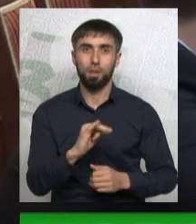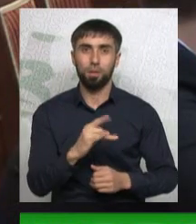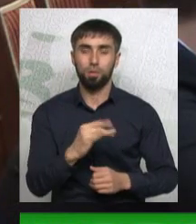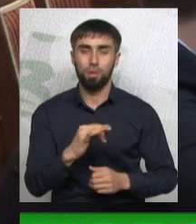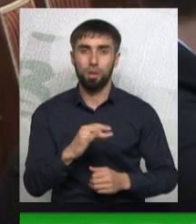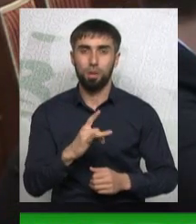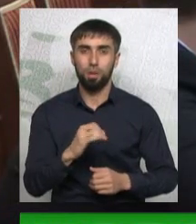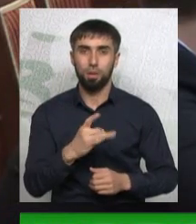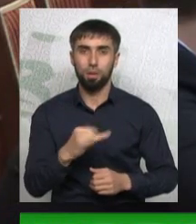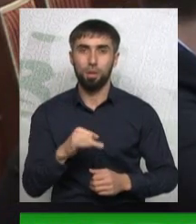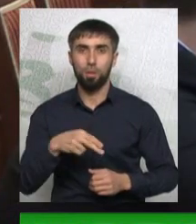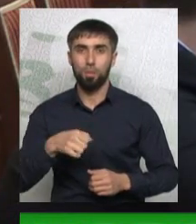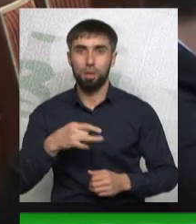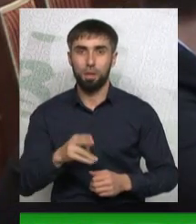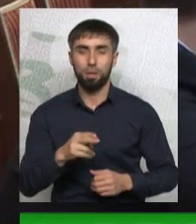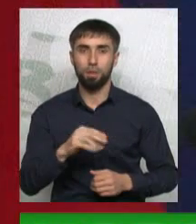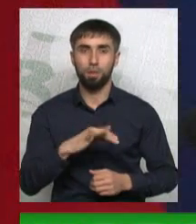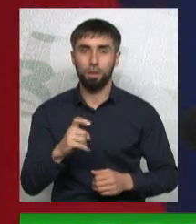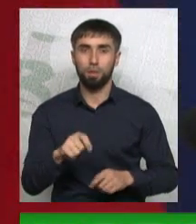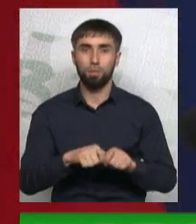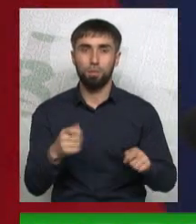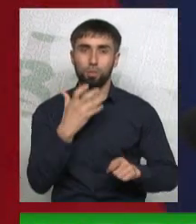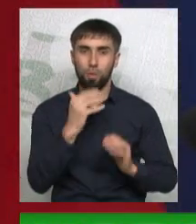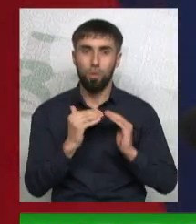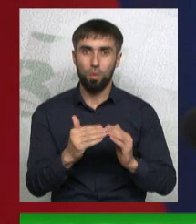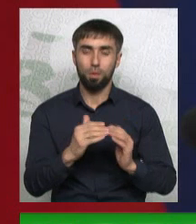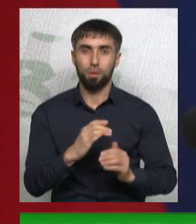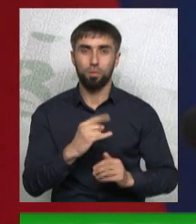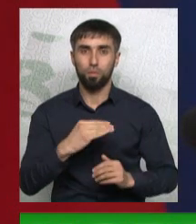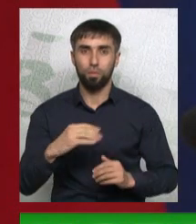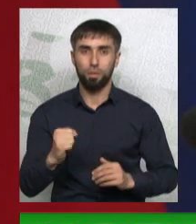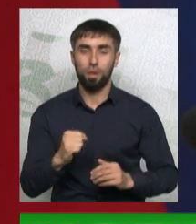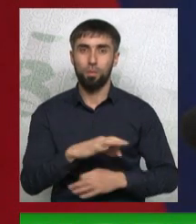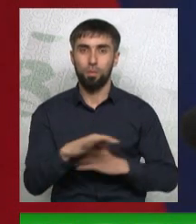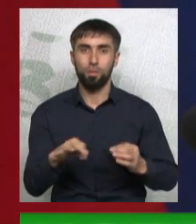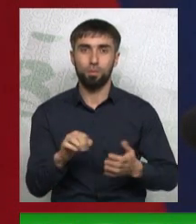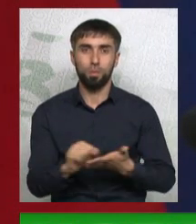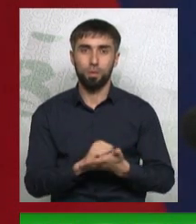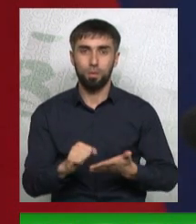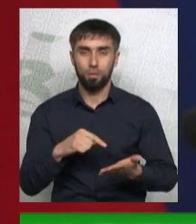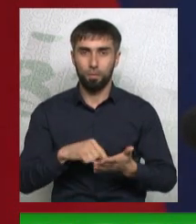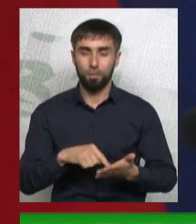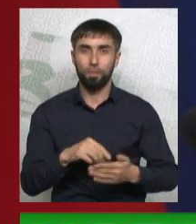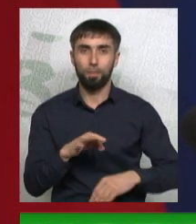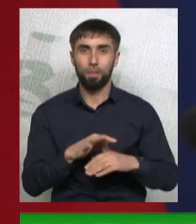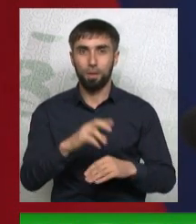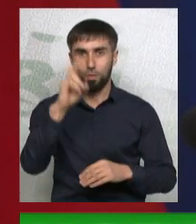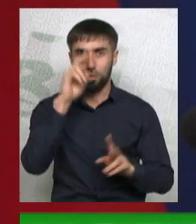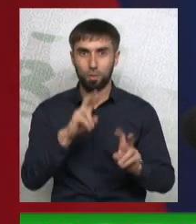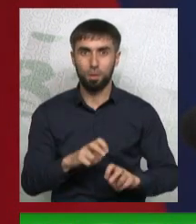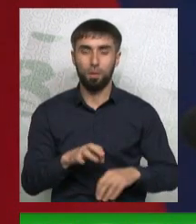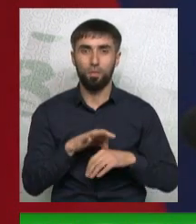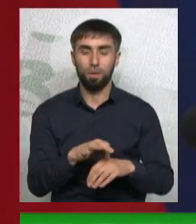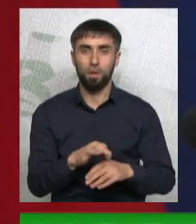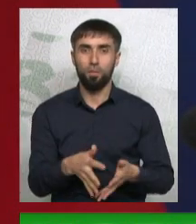В стадии реализации находится проект по созданию тепличного комплекса «Сунжа». Проектно-сметная документация по нему прошла госэкспертизу,